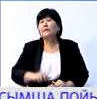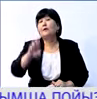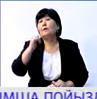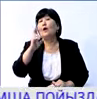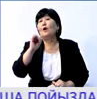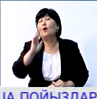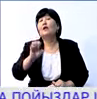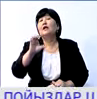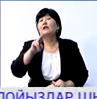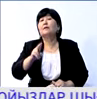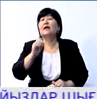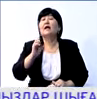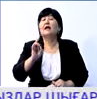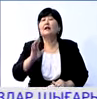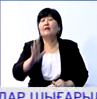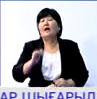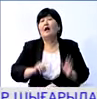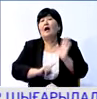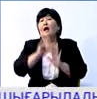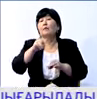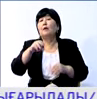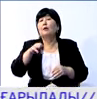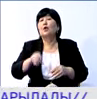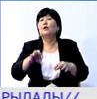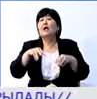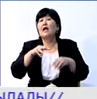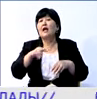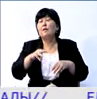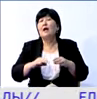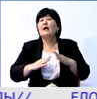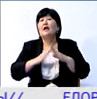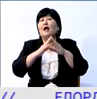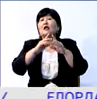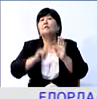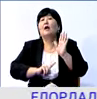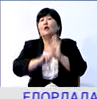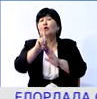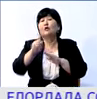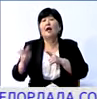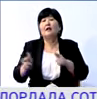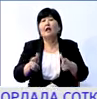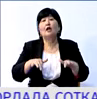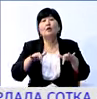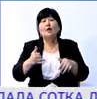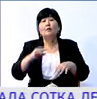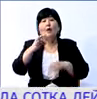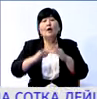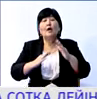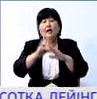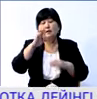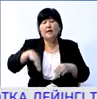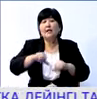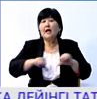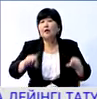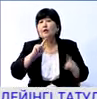Байқоңырда «Спектр Эрго» обсерваториясын алып ұшатын «Протон-М» тасымалдаушы зымыранын ұшыруға дайындық жүріп жатыр. Бүгін ғарыш айлағында мемлекеттік